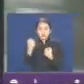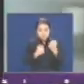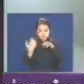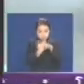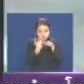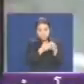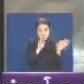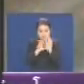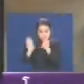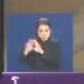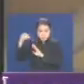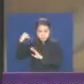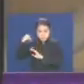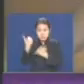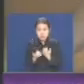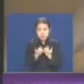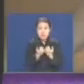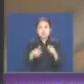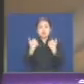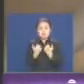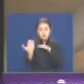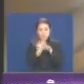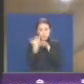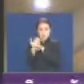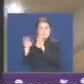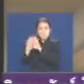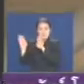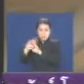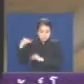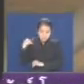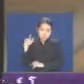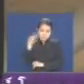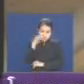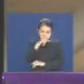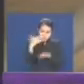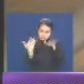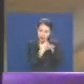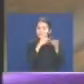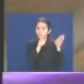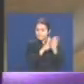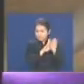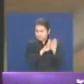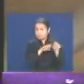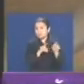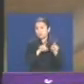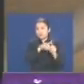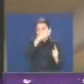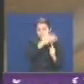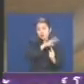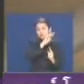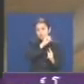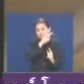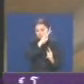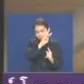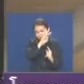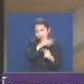ลักล่าสุดนะคะปิด5สายแล้วค่ะถนนวิภาวดีรังสิตขาเข้าขาออกตั้งแต่ซอยวิภาวดี46ถนนพหลโ